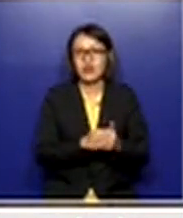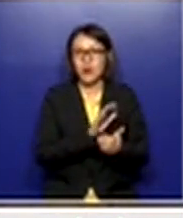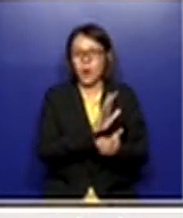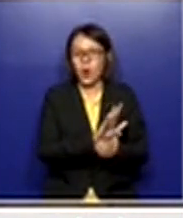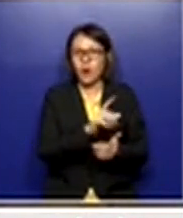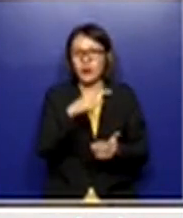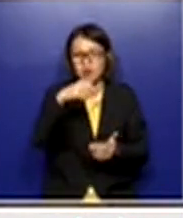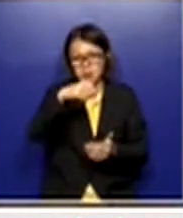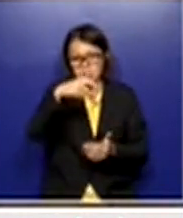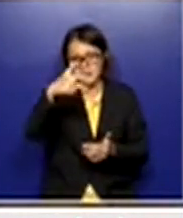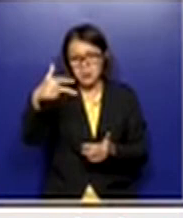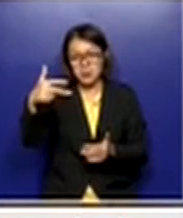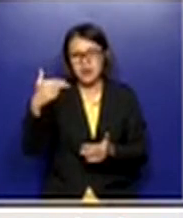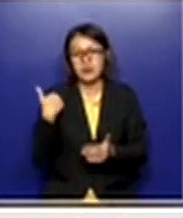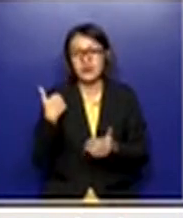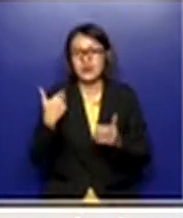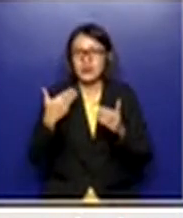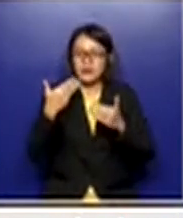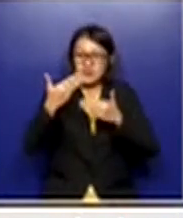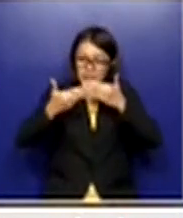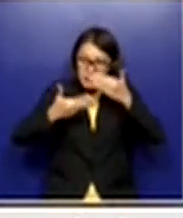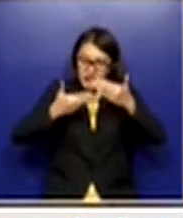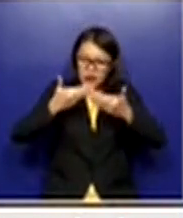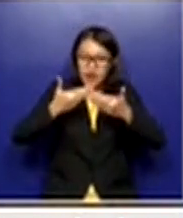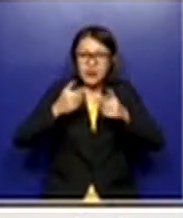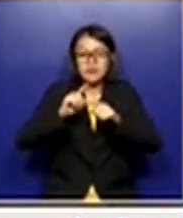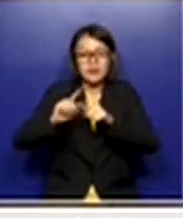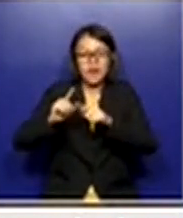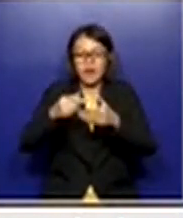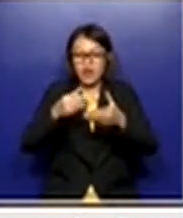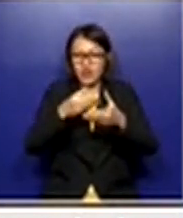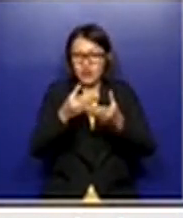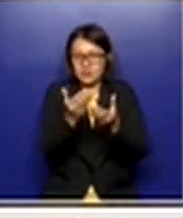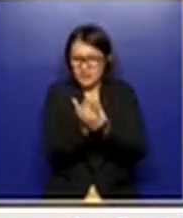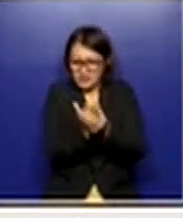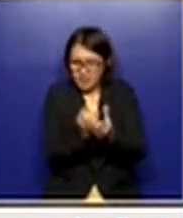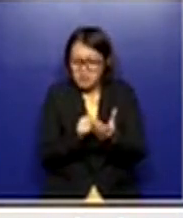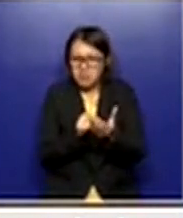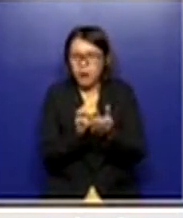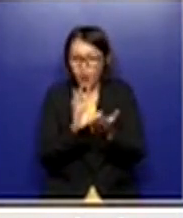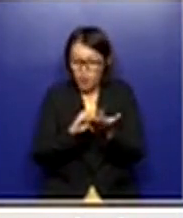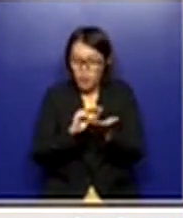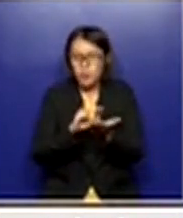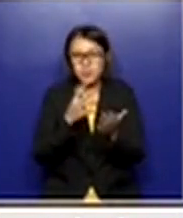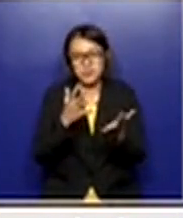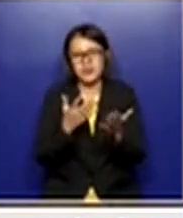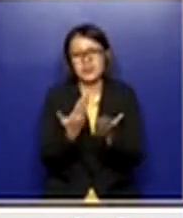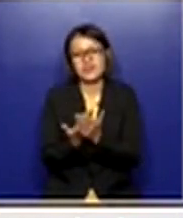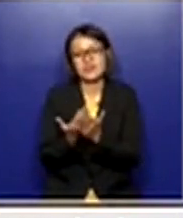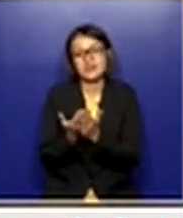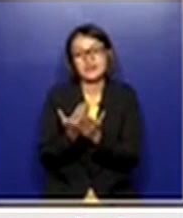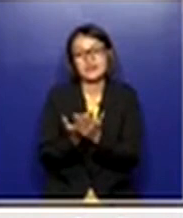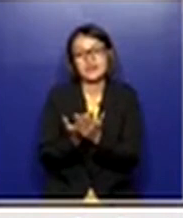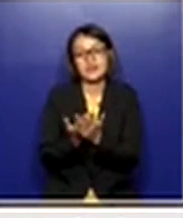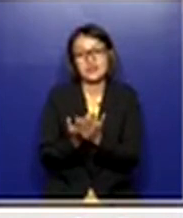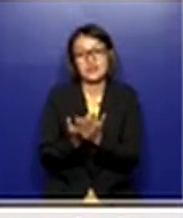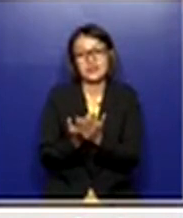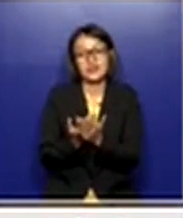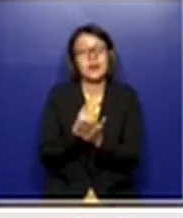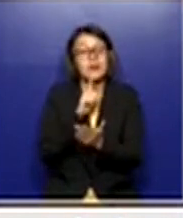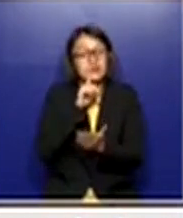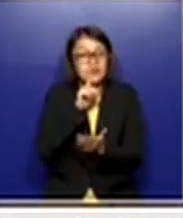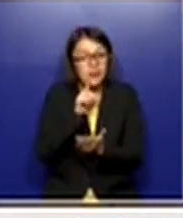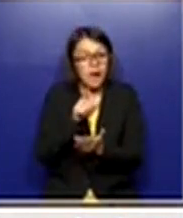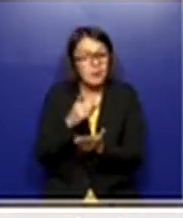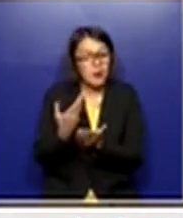เราจึงไม่ได้ใส่กิจการของมูลนิธิไว้ในเล่มรายงานนะคะประเด็นเรื่องของค่าใช้จ่ายที่มีบางท่านตั้งคำถาม